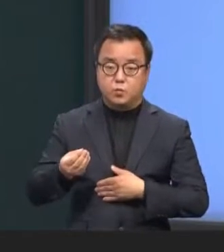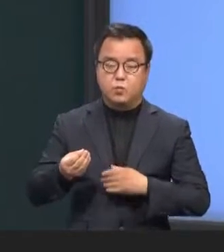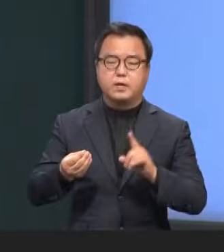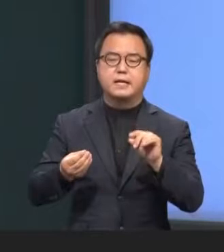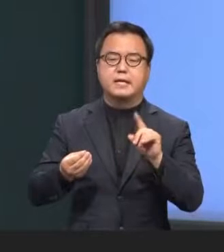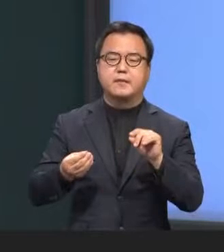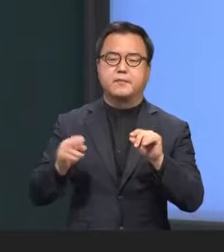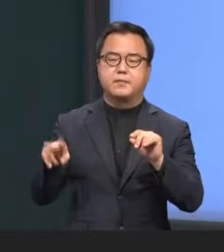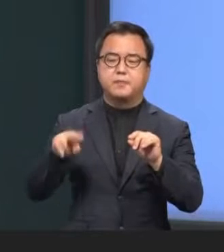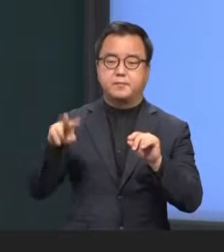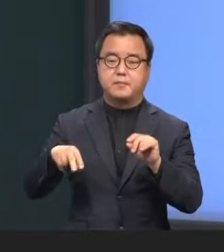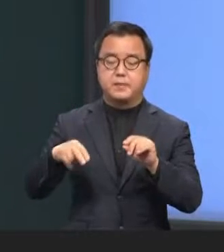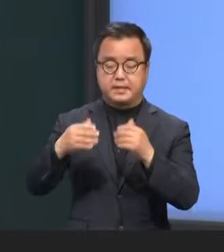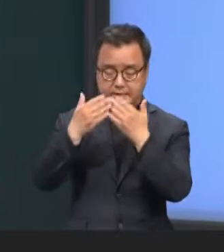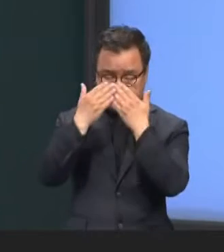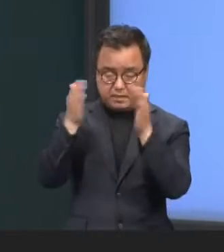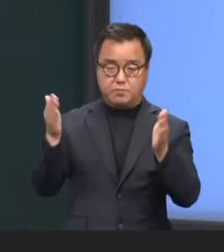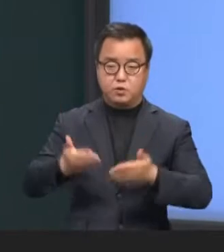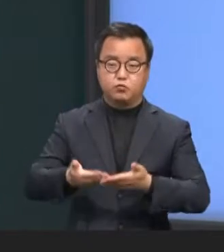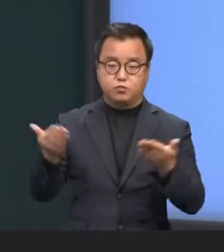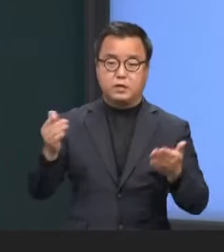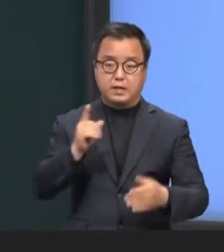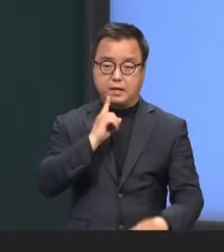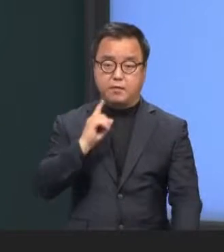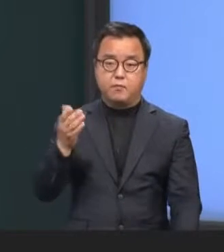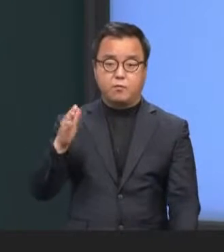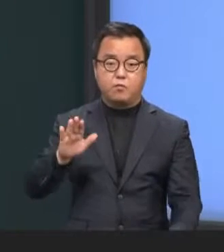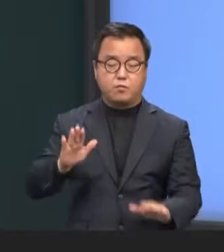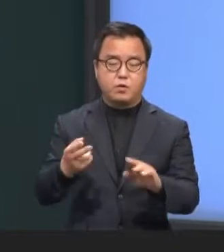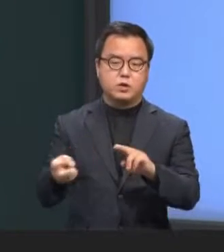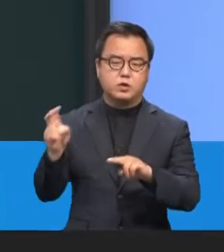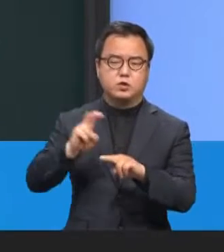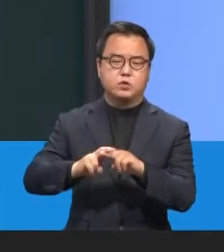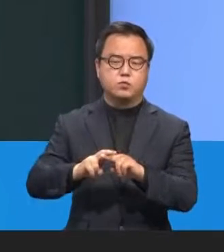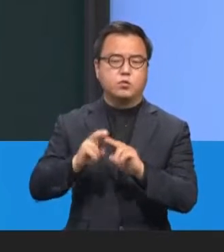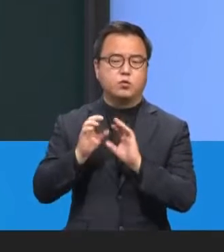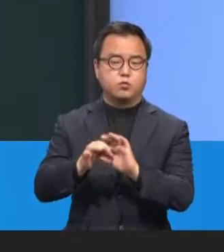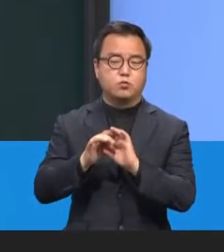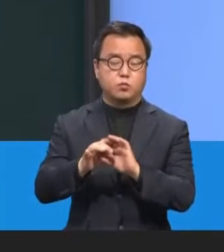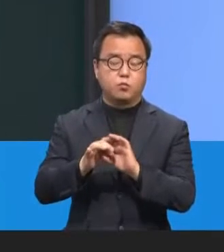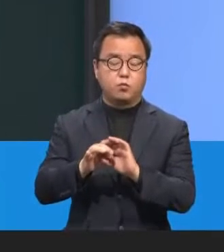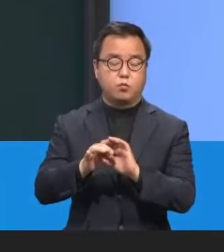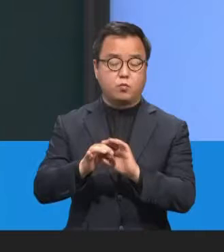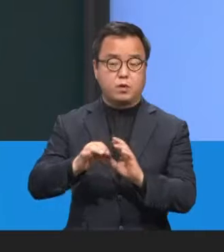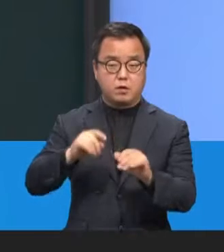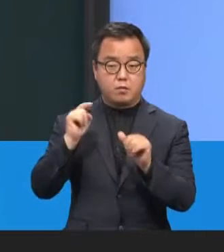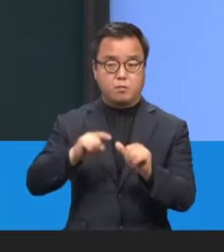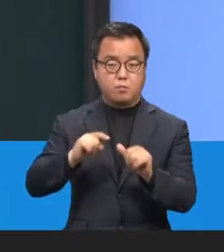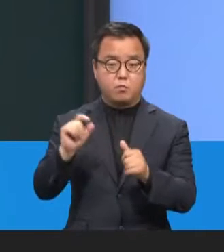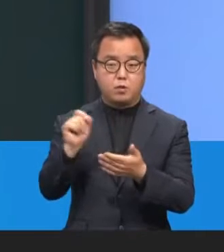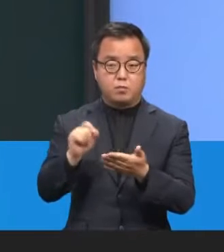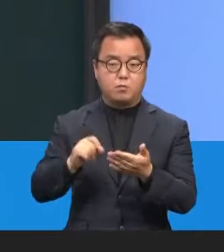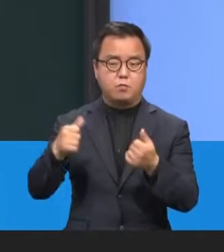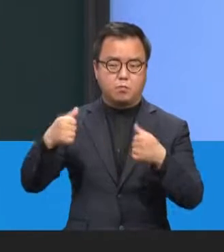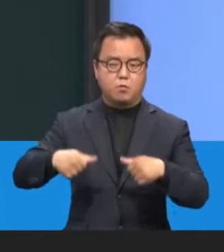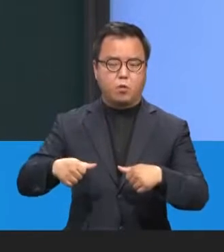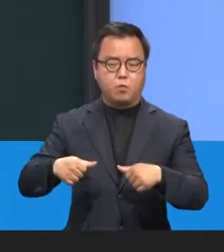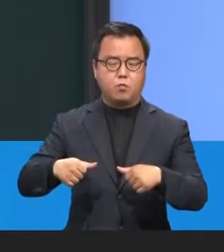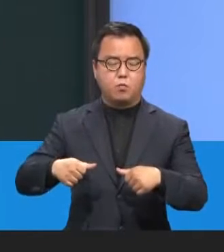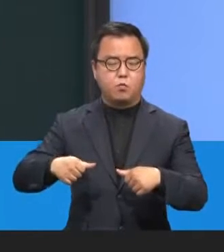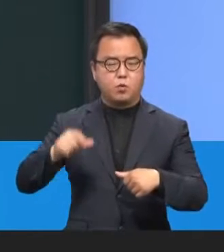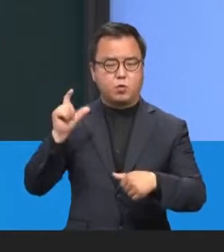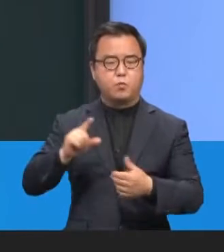이게 바이든 대통령의 공약이 였죠 예 근데 취임하자마자 또 관련 내용이 담긴 행정명령 에 서명을 하는 뜬 강력한 의지를 보였고